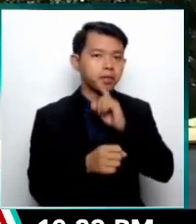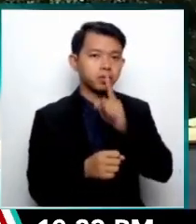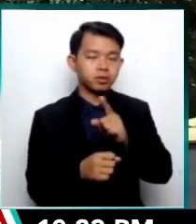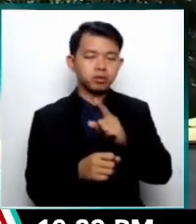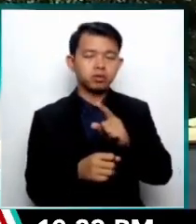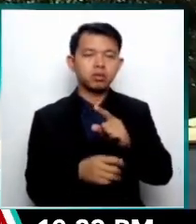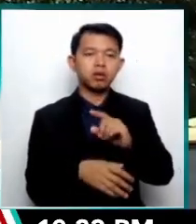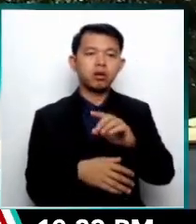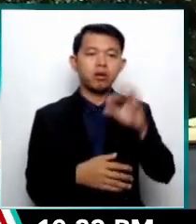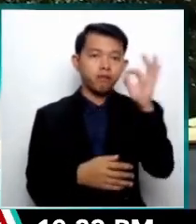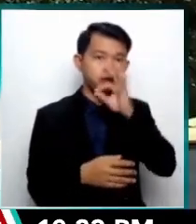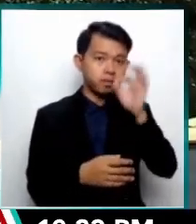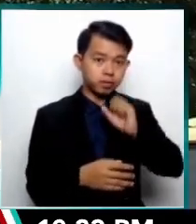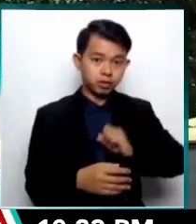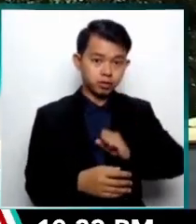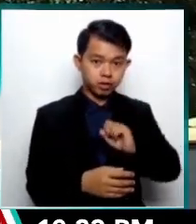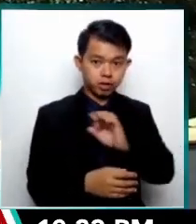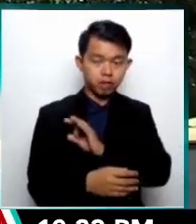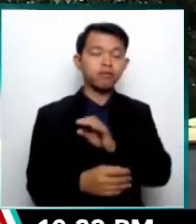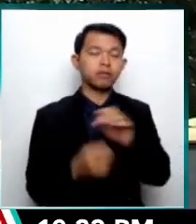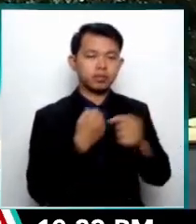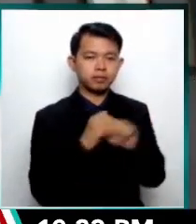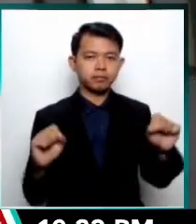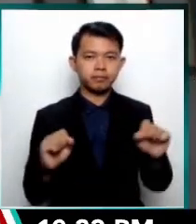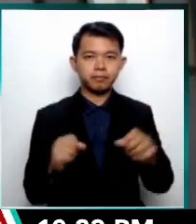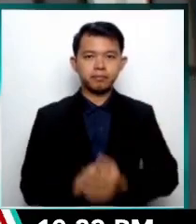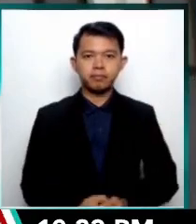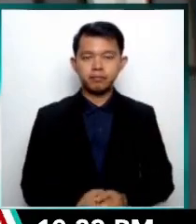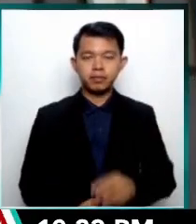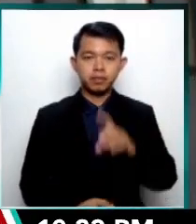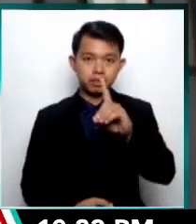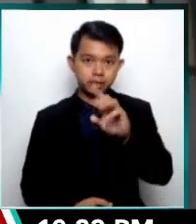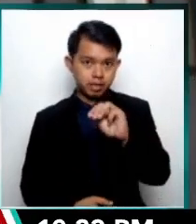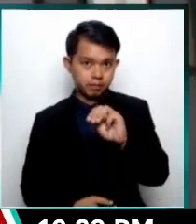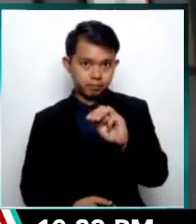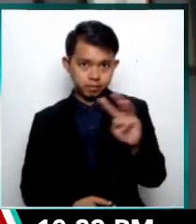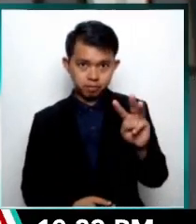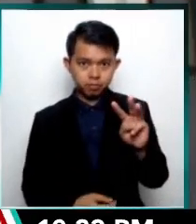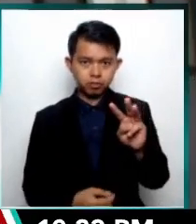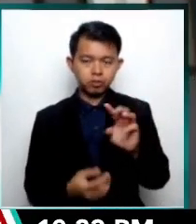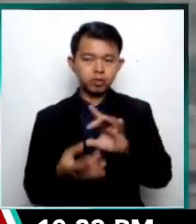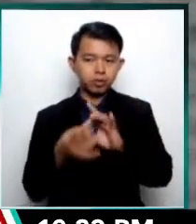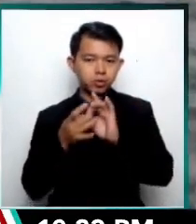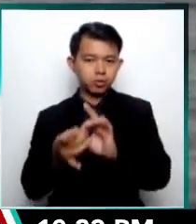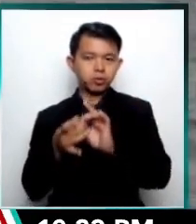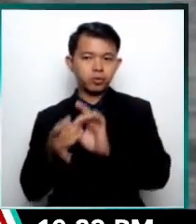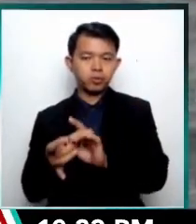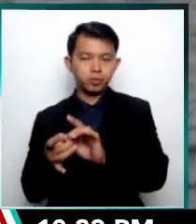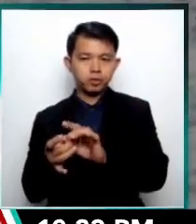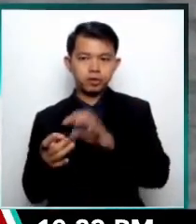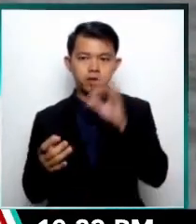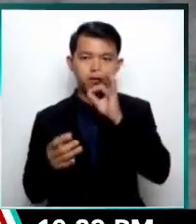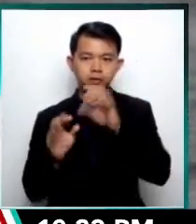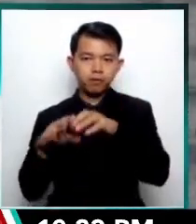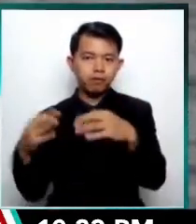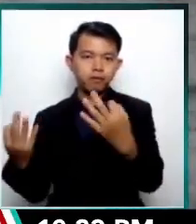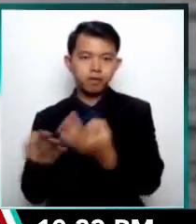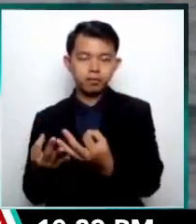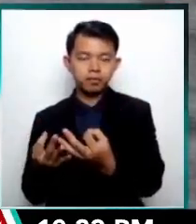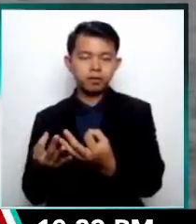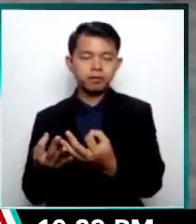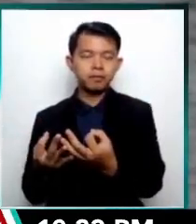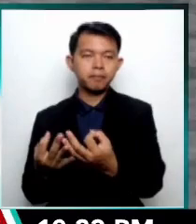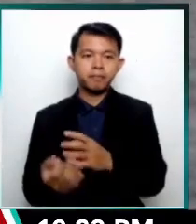Ang Department of Migrant Workers nagkikipag-ugnayan na sa mga kaanak ng Filipino seafarers at tiniyak ang tulong ng